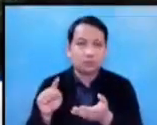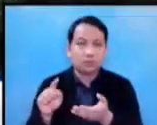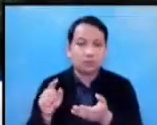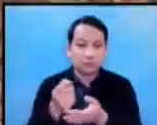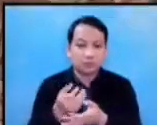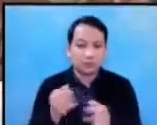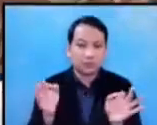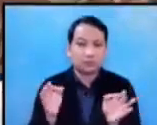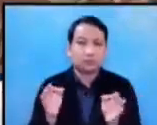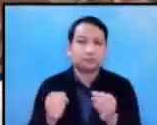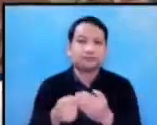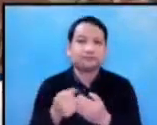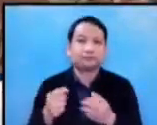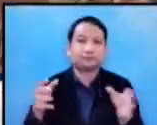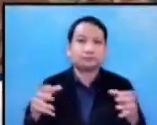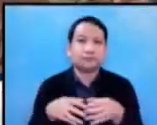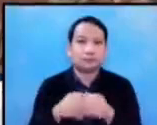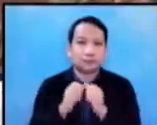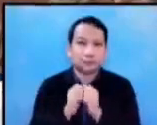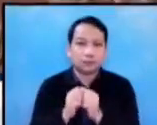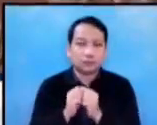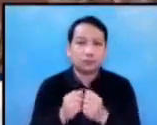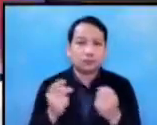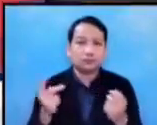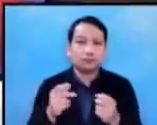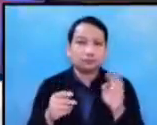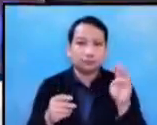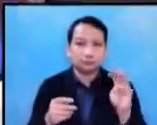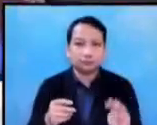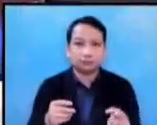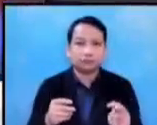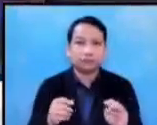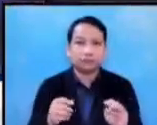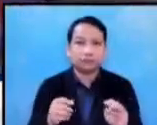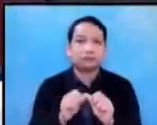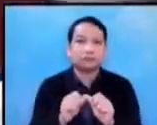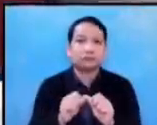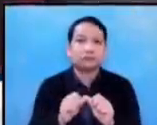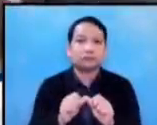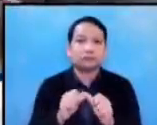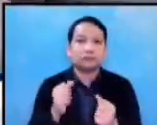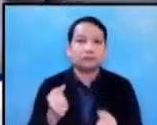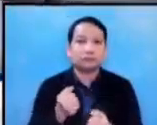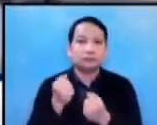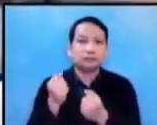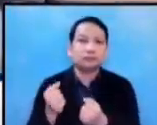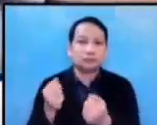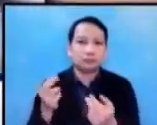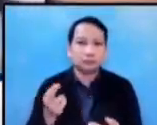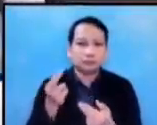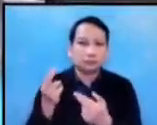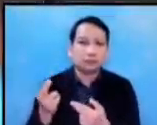ang magkabilang kampo at sa Lunes ay ituturing na itong submitted for resolution.